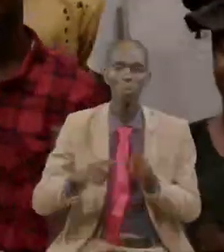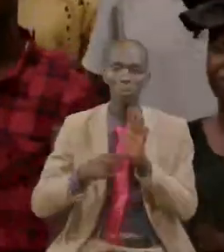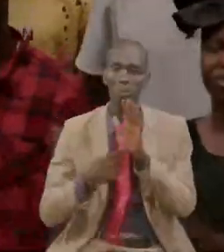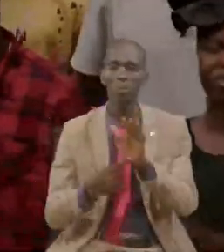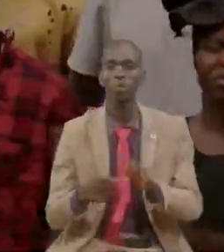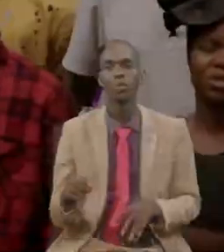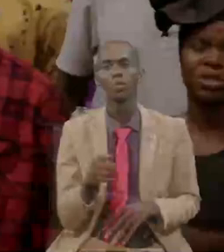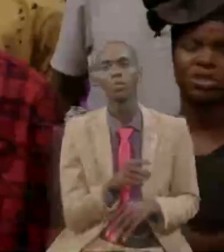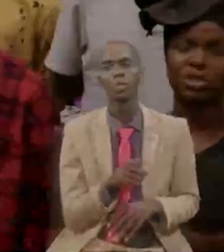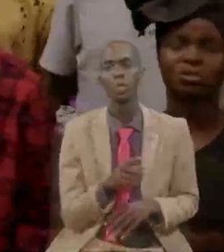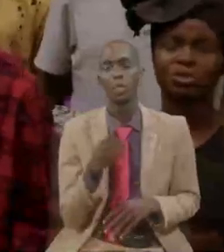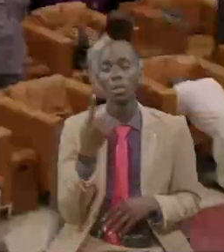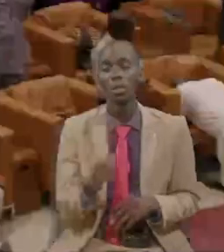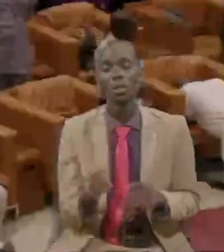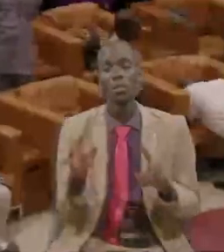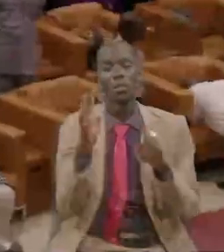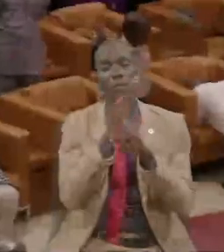La faveur qui me montre.